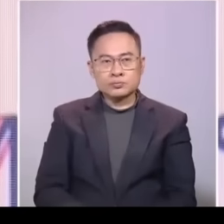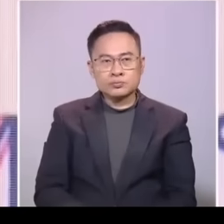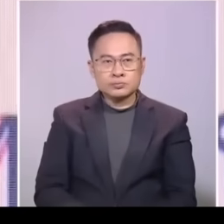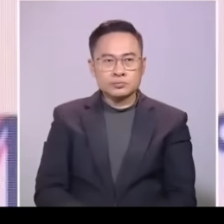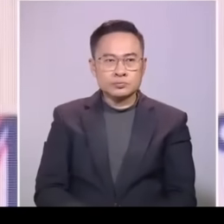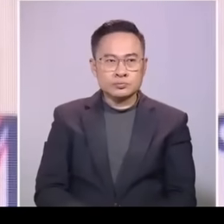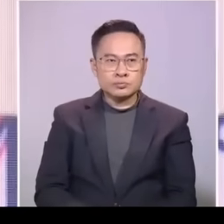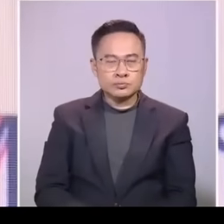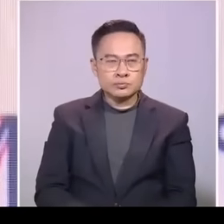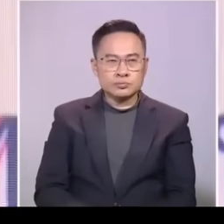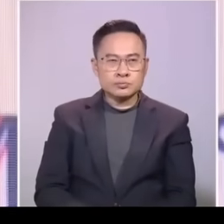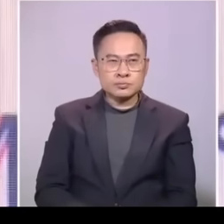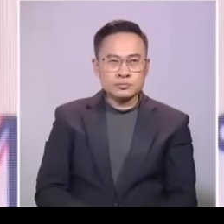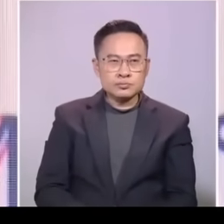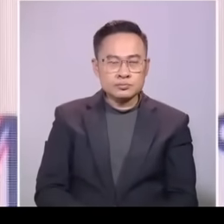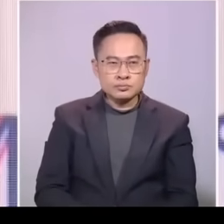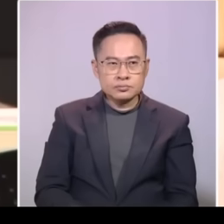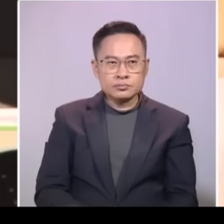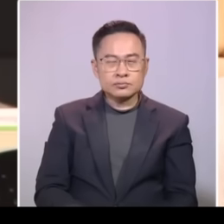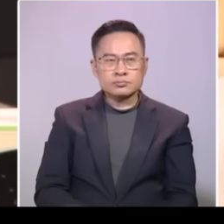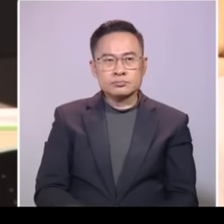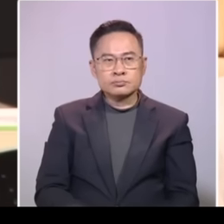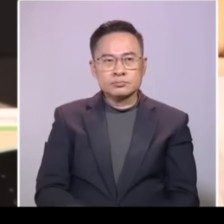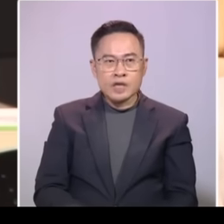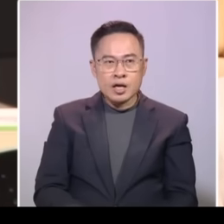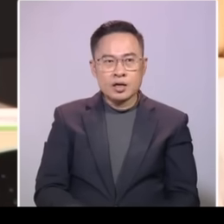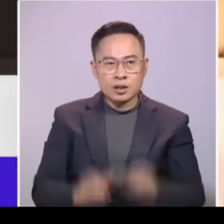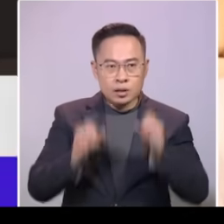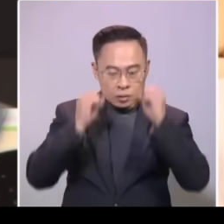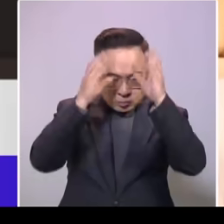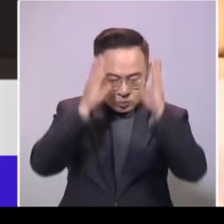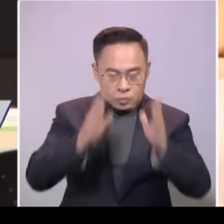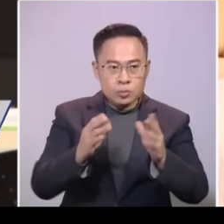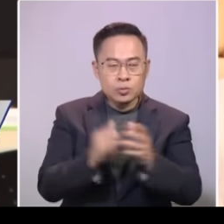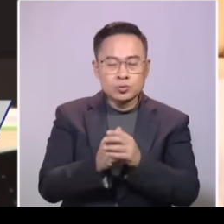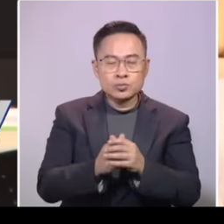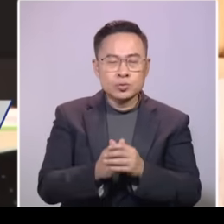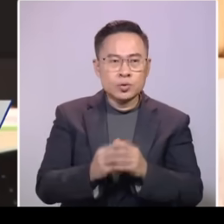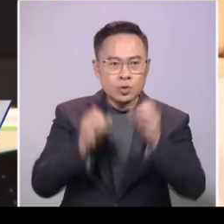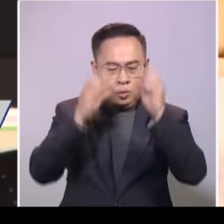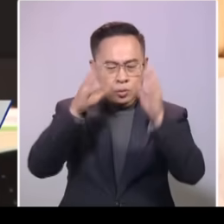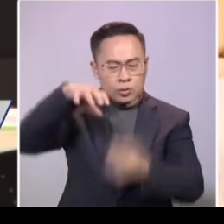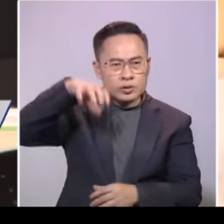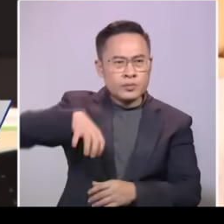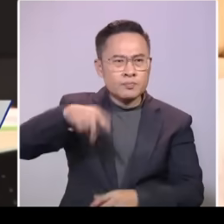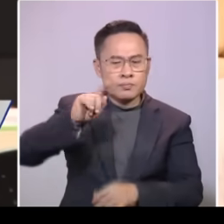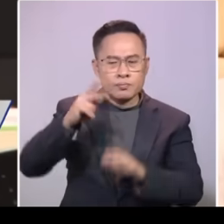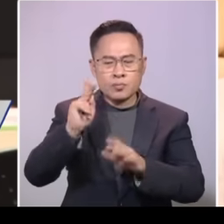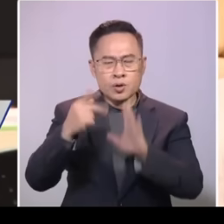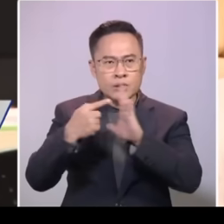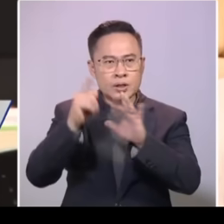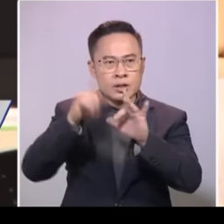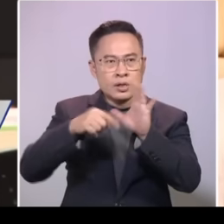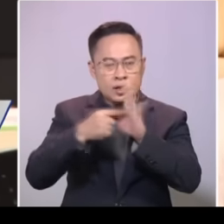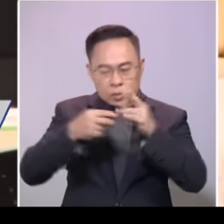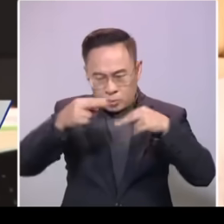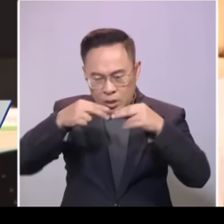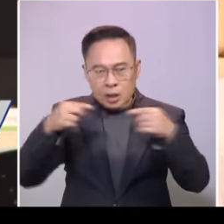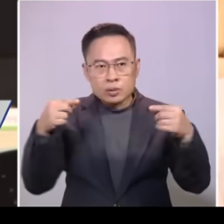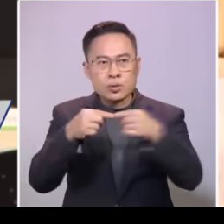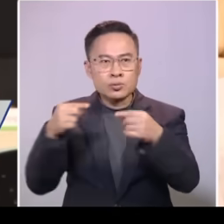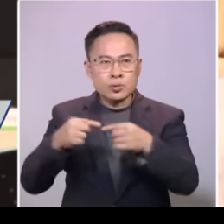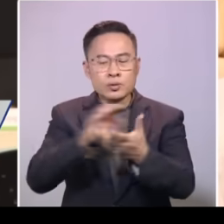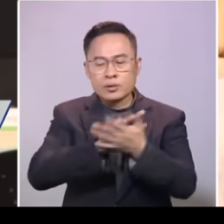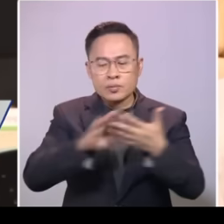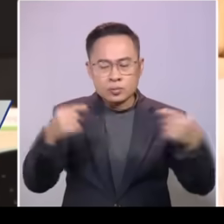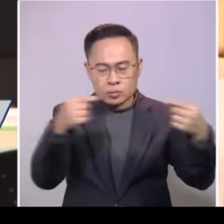อาจารย์โบถก้าออกมานะครับก็ดูถูกฝาถูกตัวที่สุดะเท่าที่เท่าที่วันเนี้เพื่อไทยจะมีบุคลากรของตัว